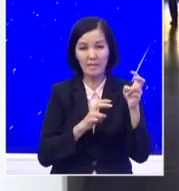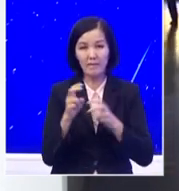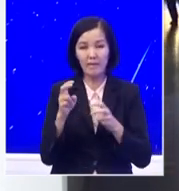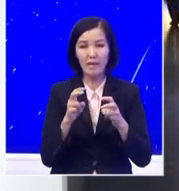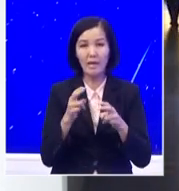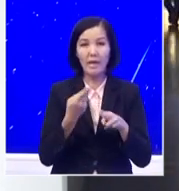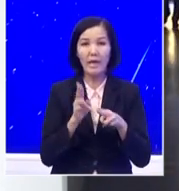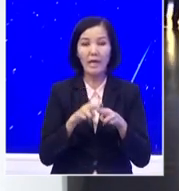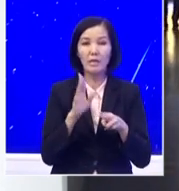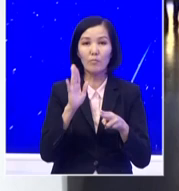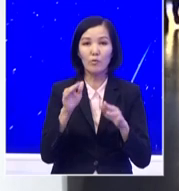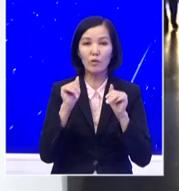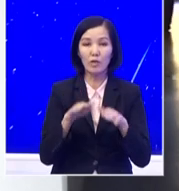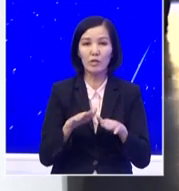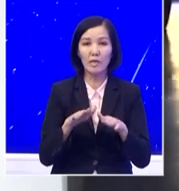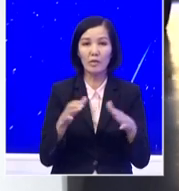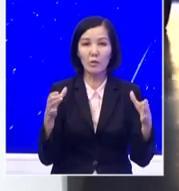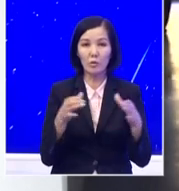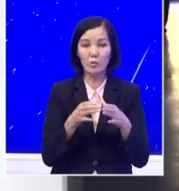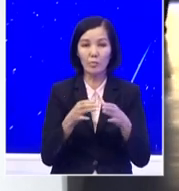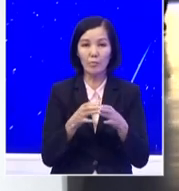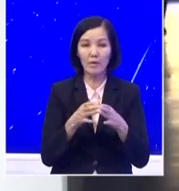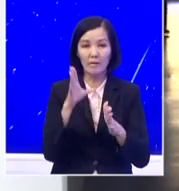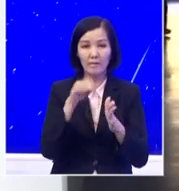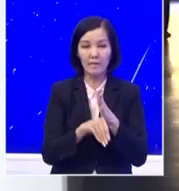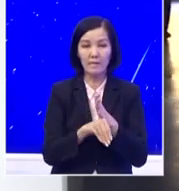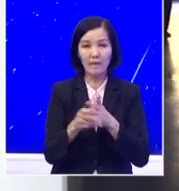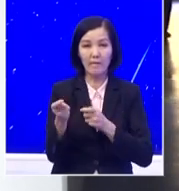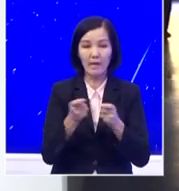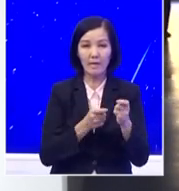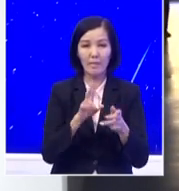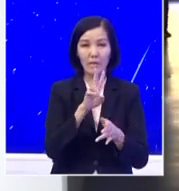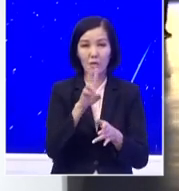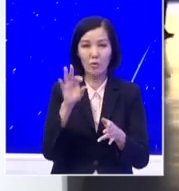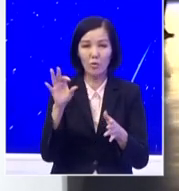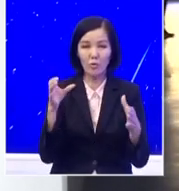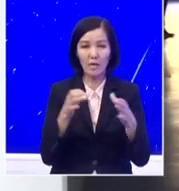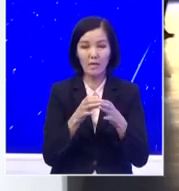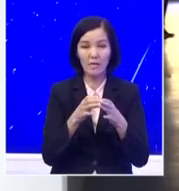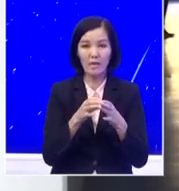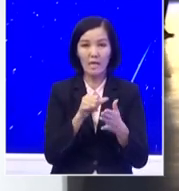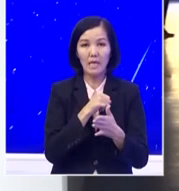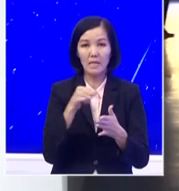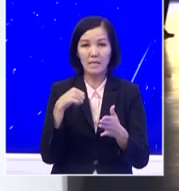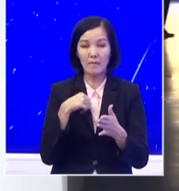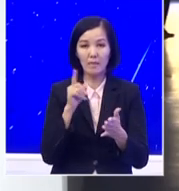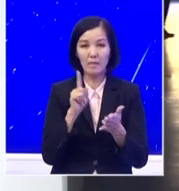это будут решать мониторинговые группы в составе Акимата, Нур Отана, органы санитарной